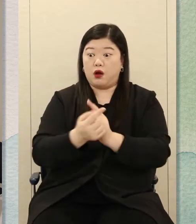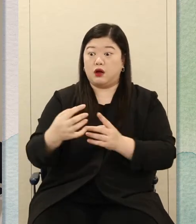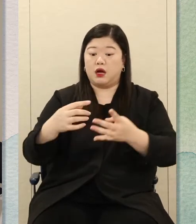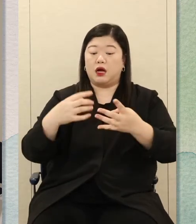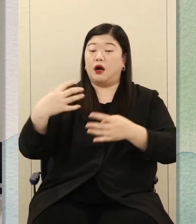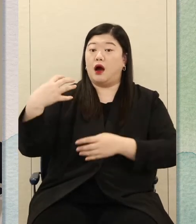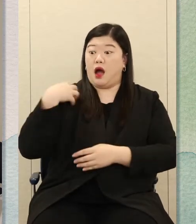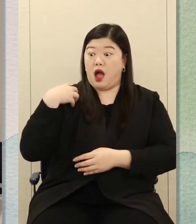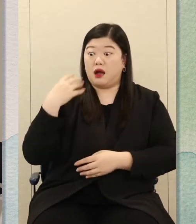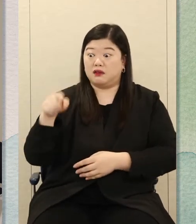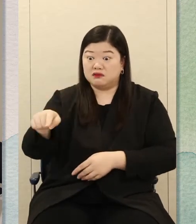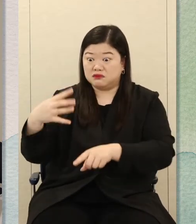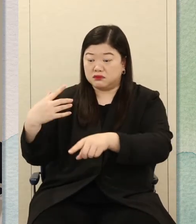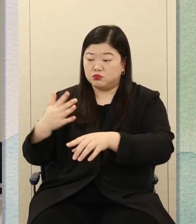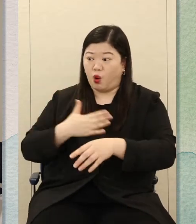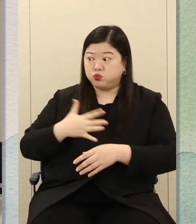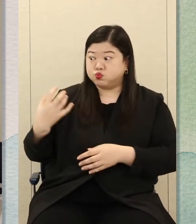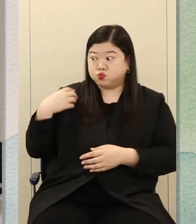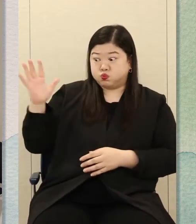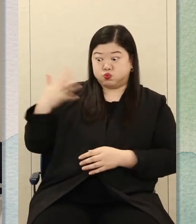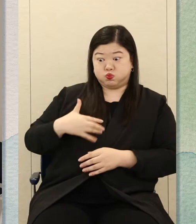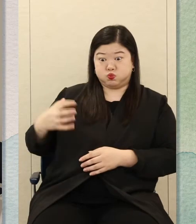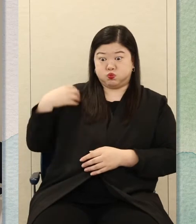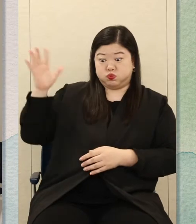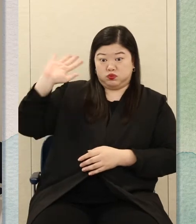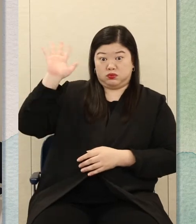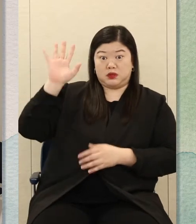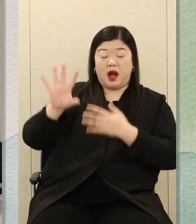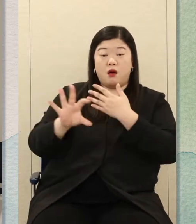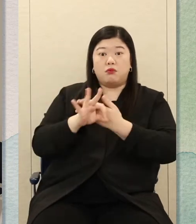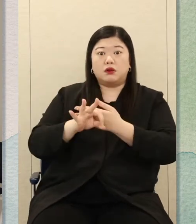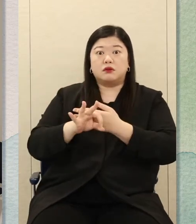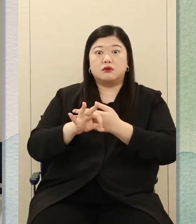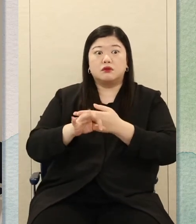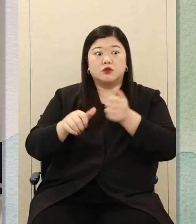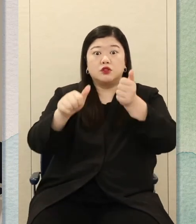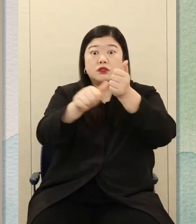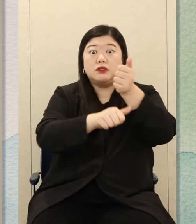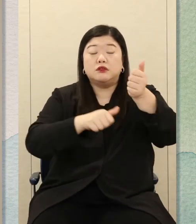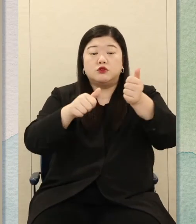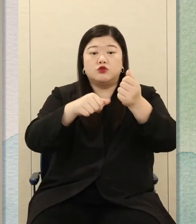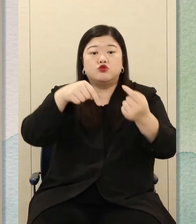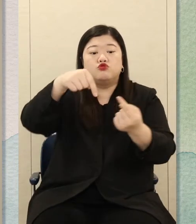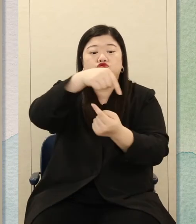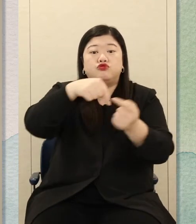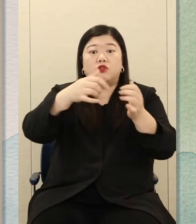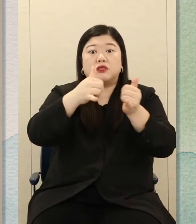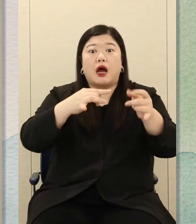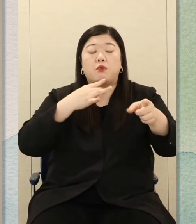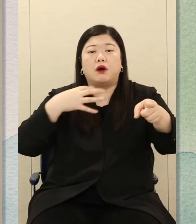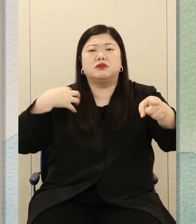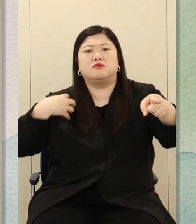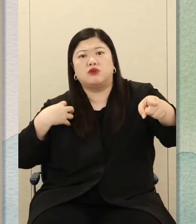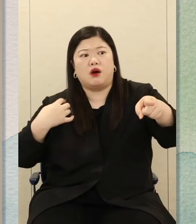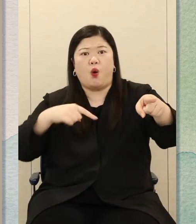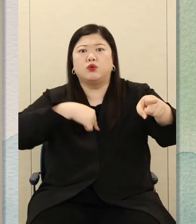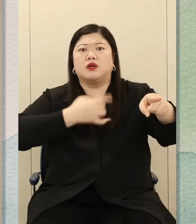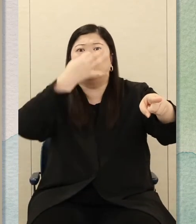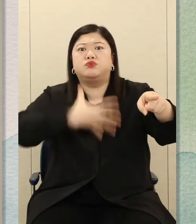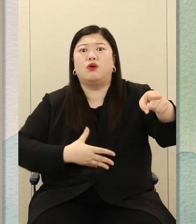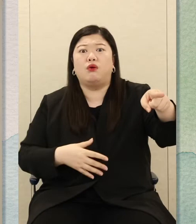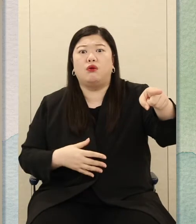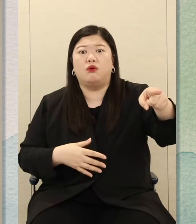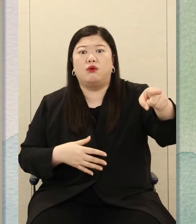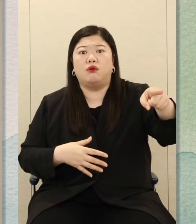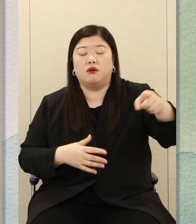힘들어지는 구조로 많이 가거든요. 예, 그러다 보면 누구든 지치게 됩니다. 예, 어떻게 안 지치겠어요? 사람이